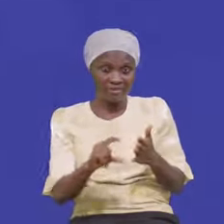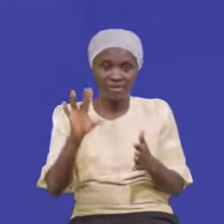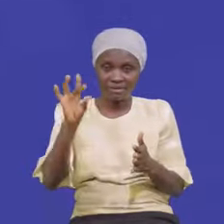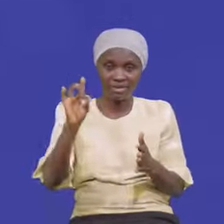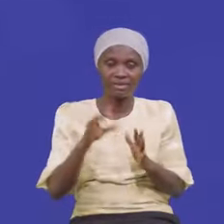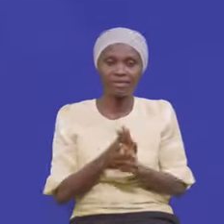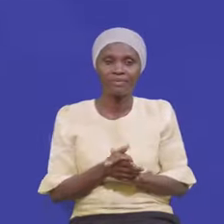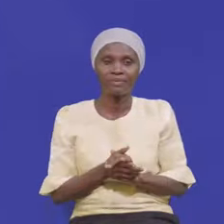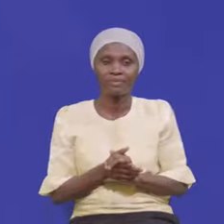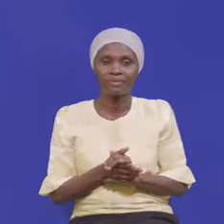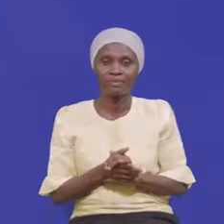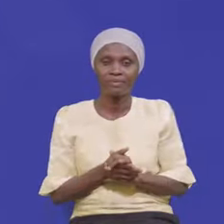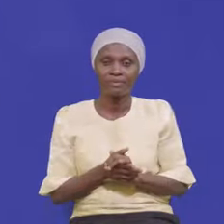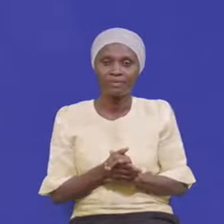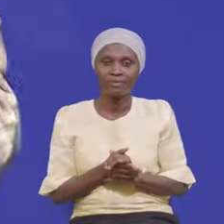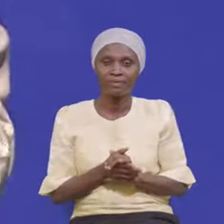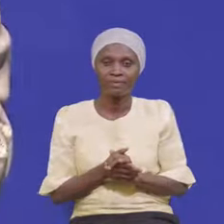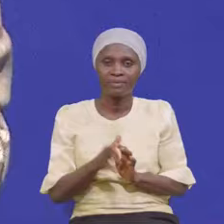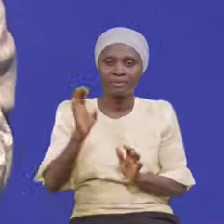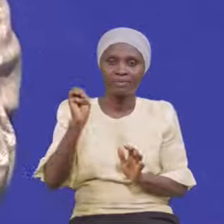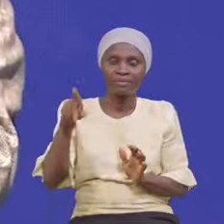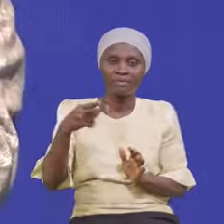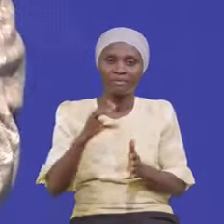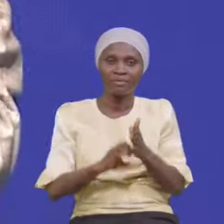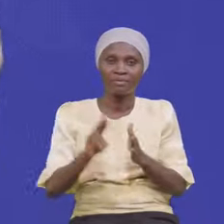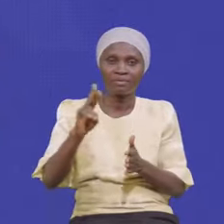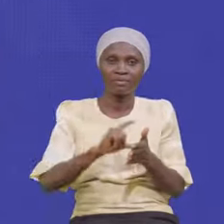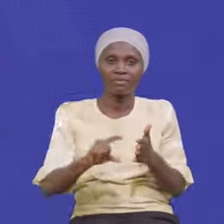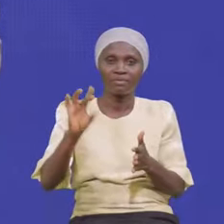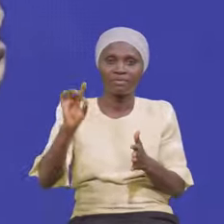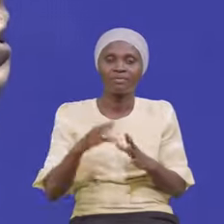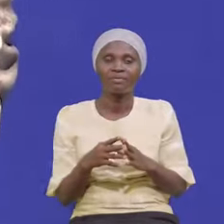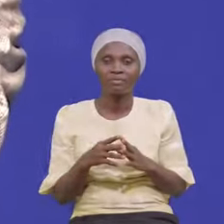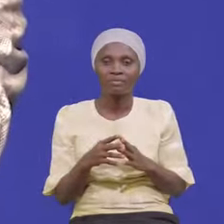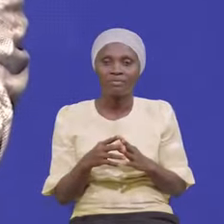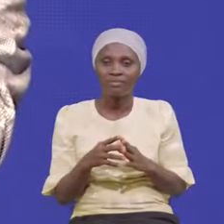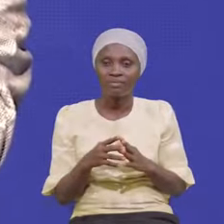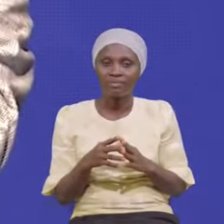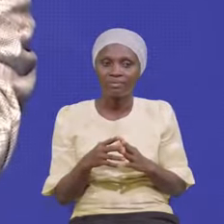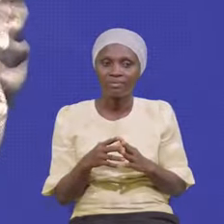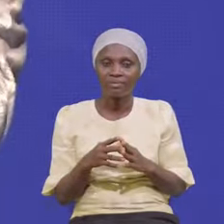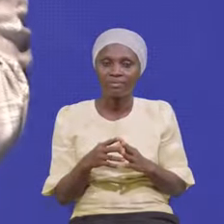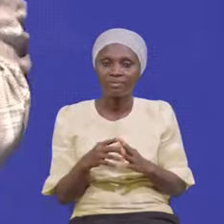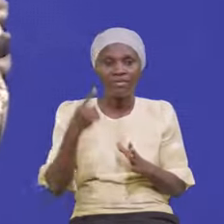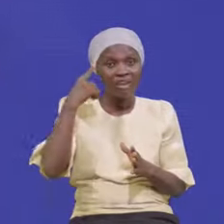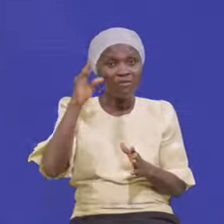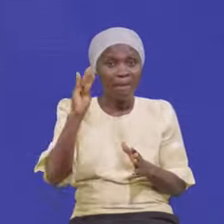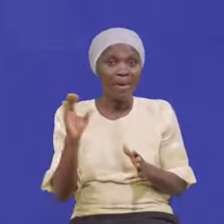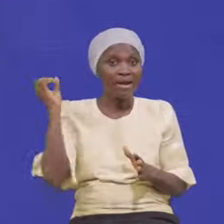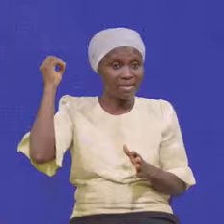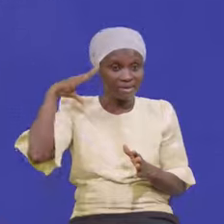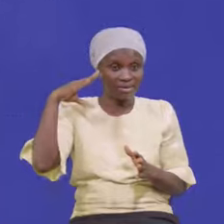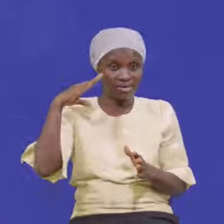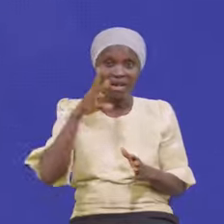8. ఎఫెసీ పత్రిక 2వ అధ్యాయం 8వ వచనం. Ephesians chapter 2 verse 8. ఎఫెసీ పత్రిక 2వ అధ్యాయం 8వ వచనం. For by